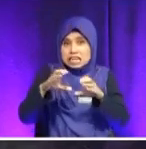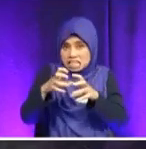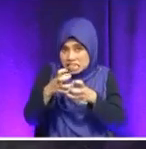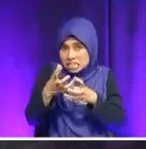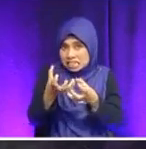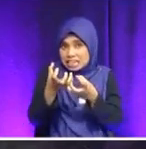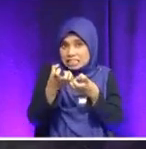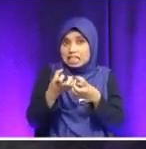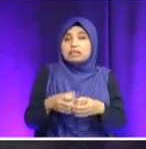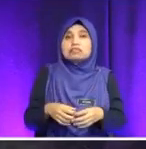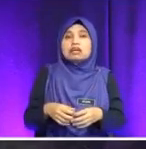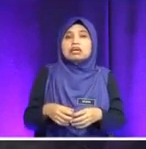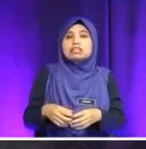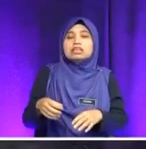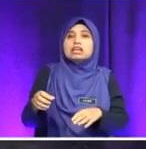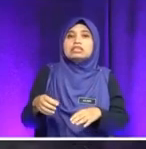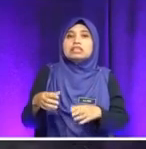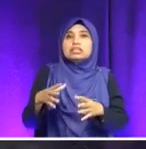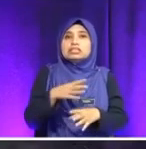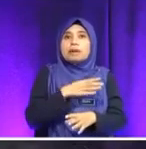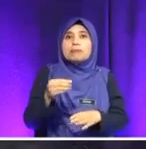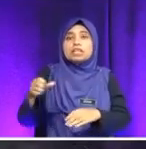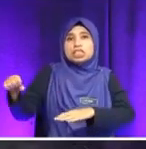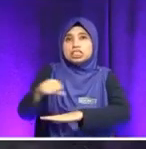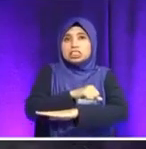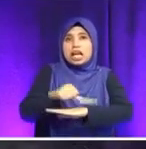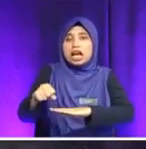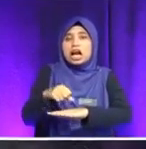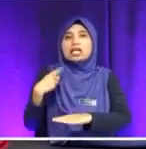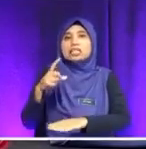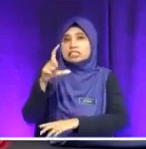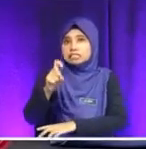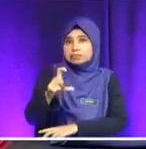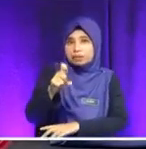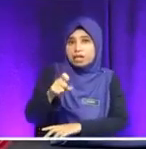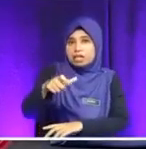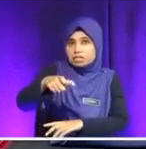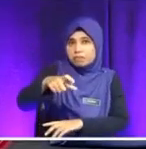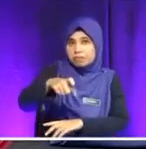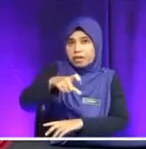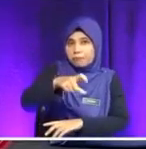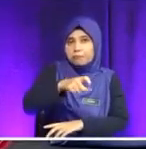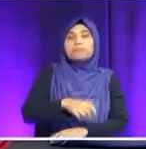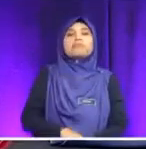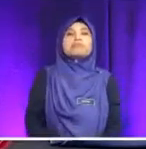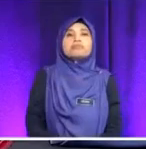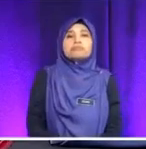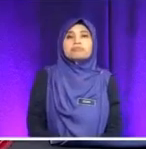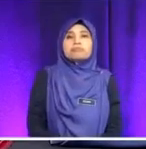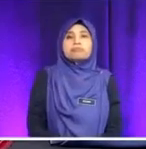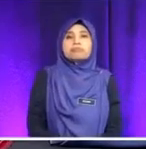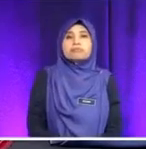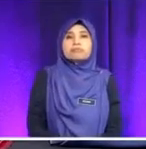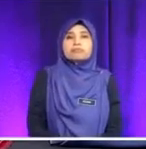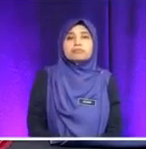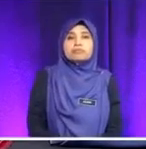terus spray. Okey? Okey. Okey, okay, mula-mula sekali, lipat berbentuk segitiga seperti ini. Kita boleh